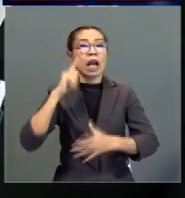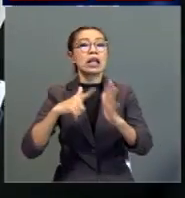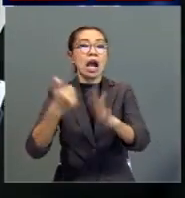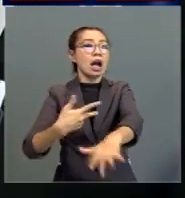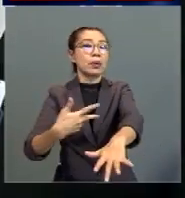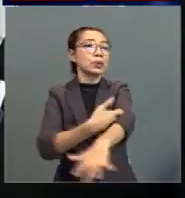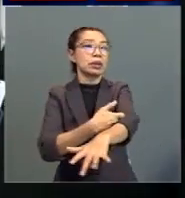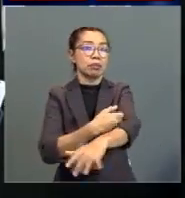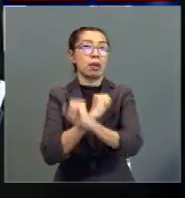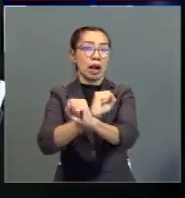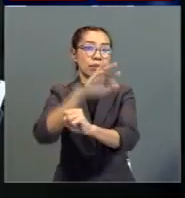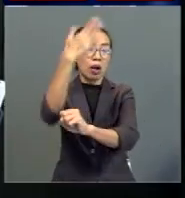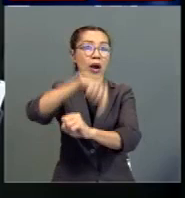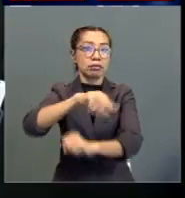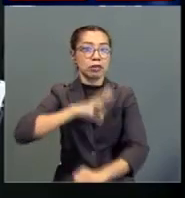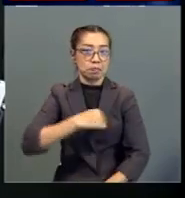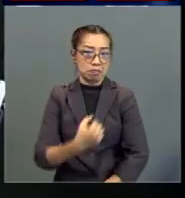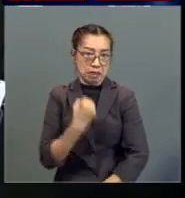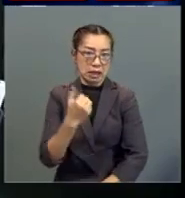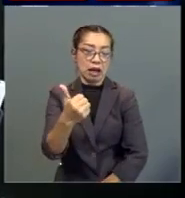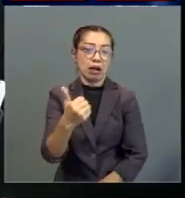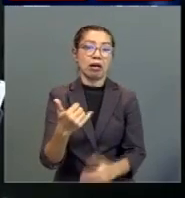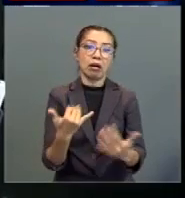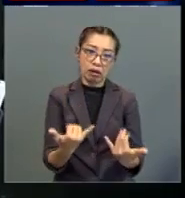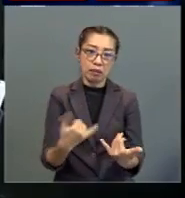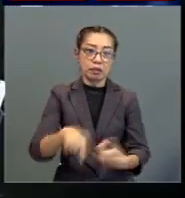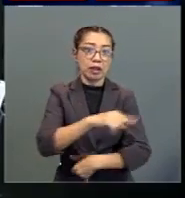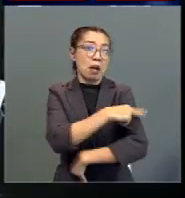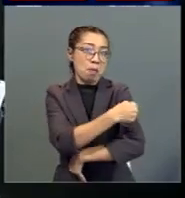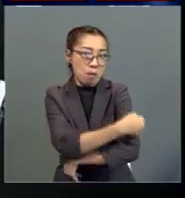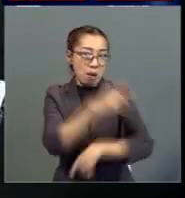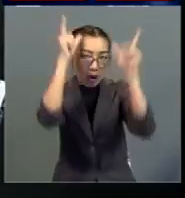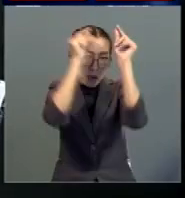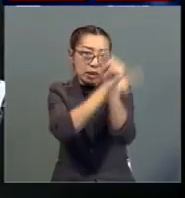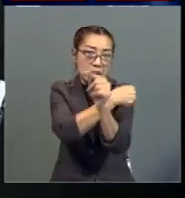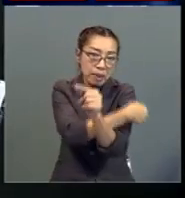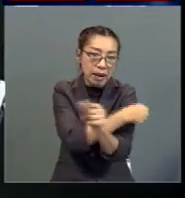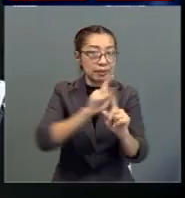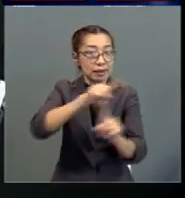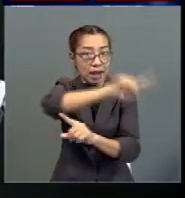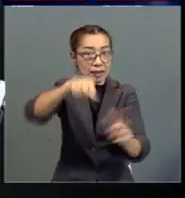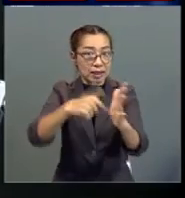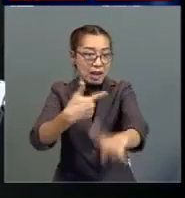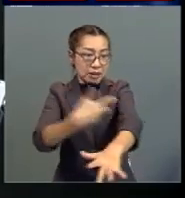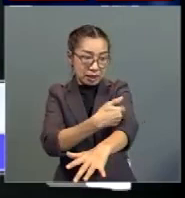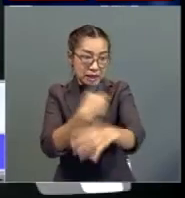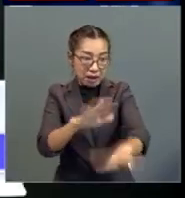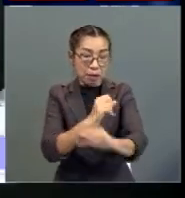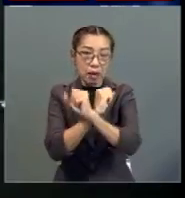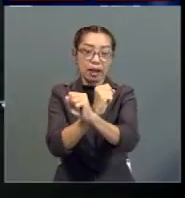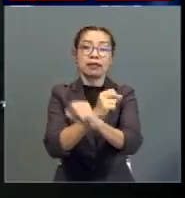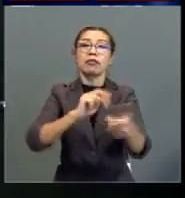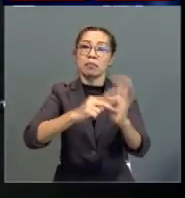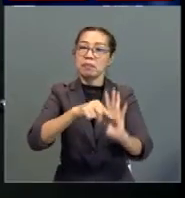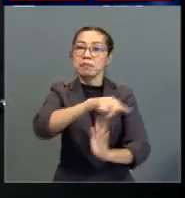อนก็ทำให้เกิดความมั่นใจว่าบุคลากรทางการแพทย์การสาธารณสุขนะครับทุกท่านเนี่ยได้รับการ